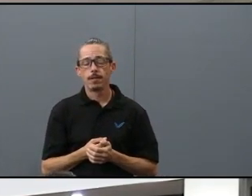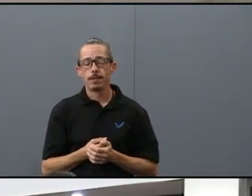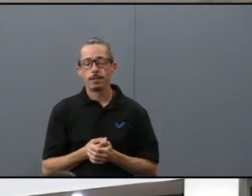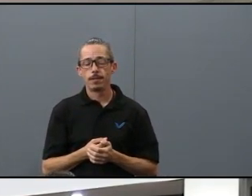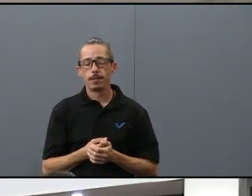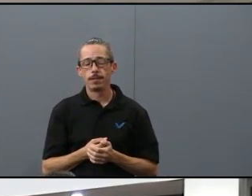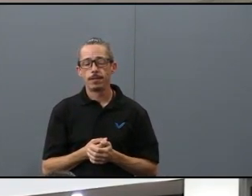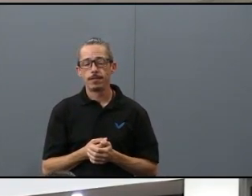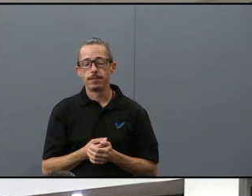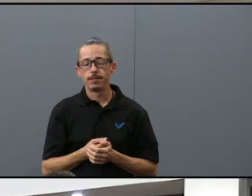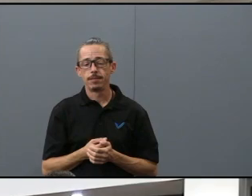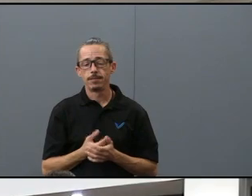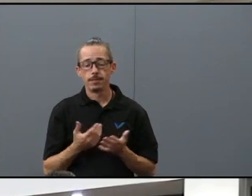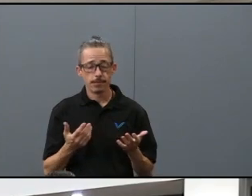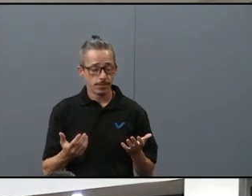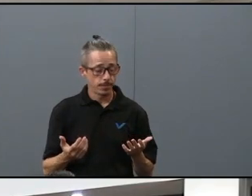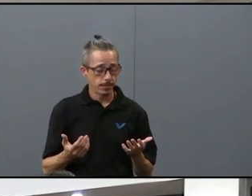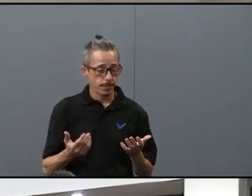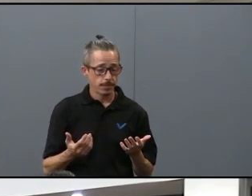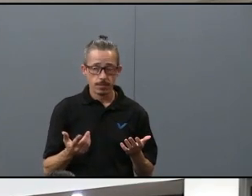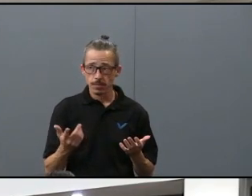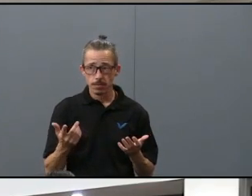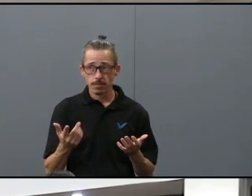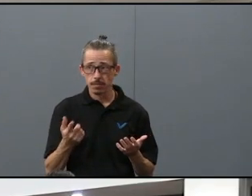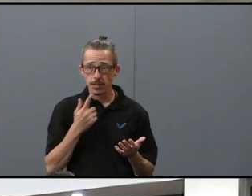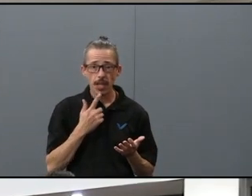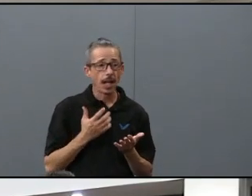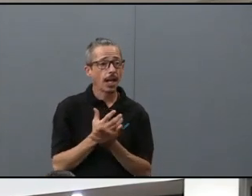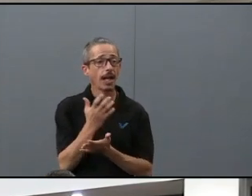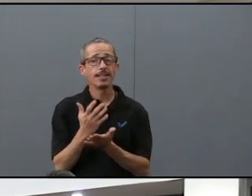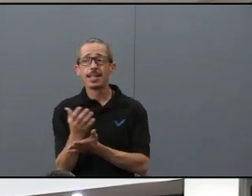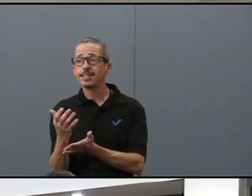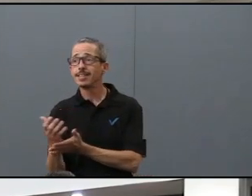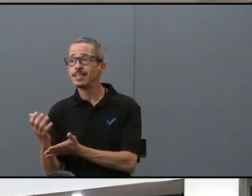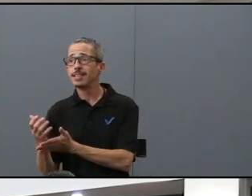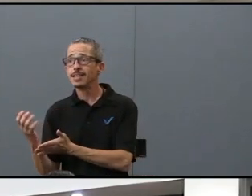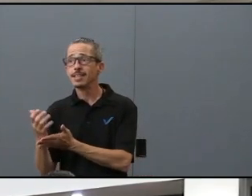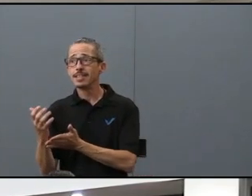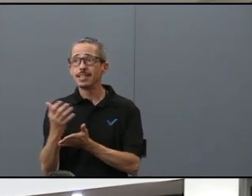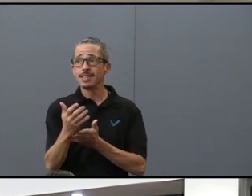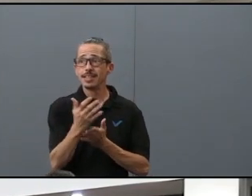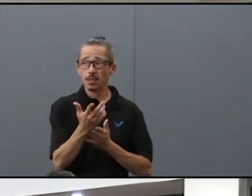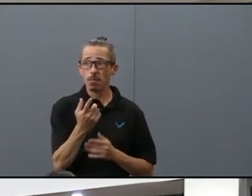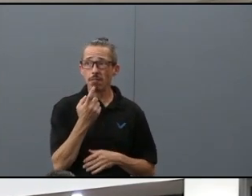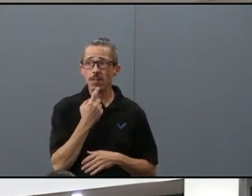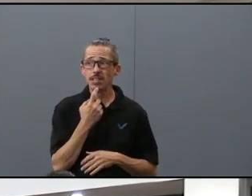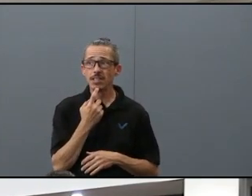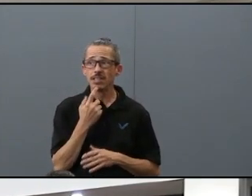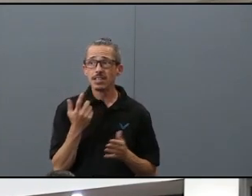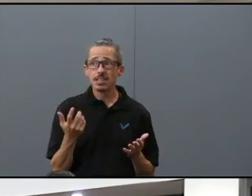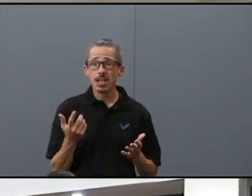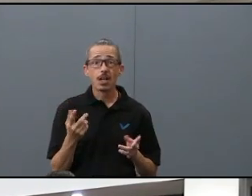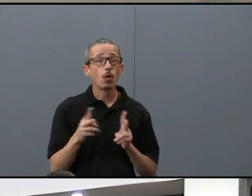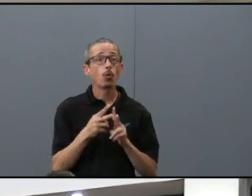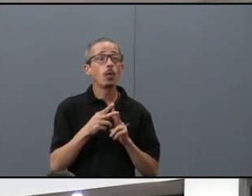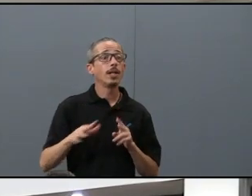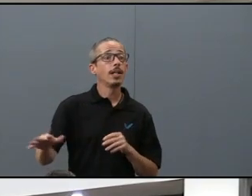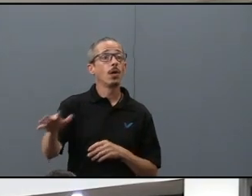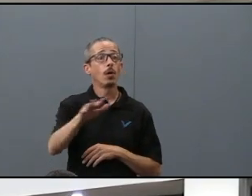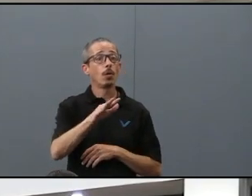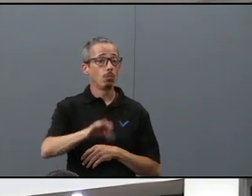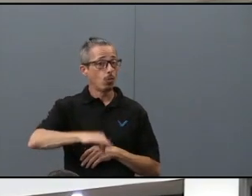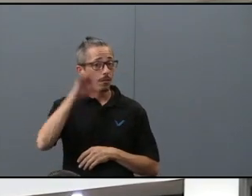dit c'est facile de critiquer mais c'est facile aussi ceux qui connaissent ça d'amener des